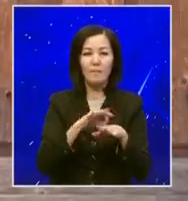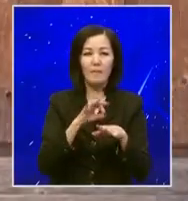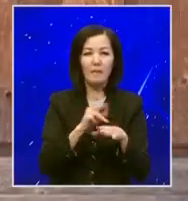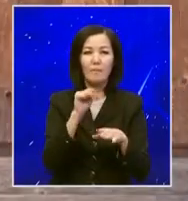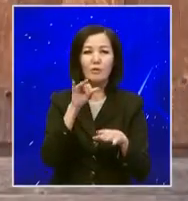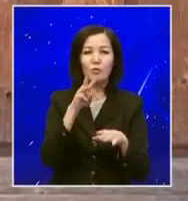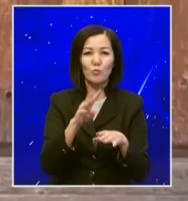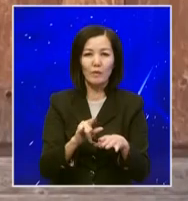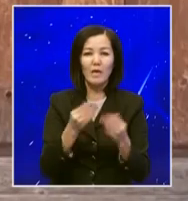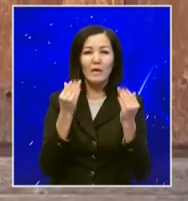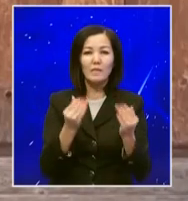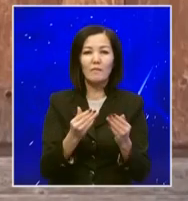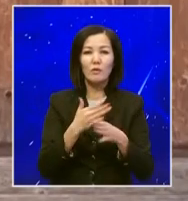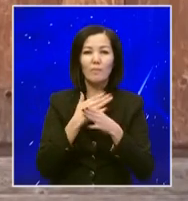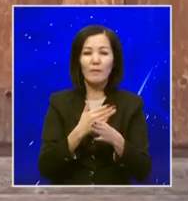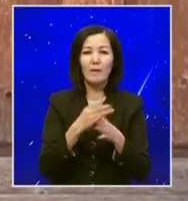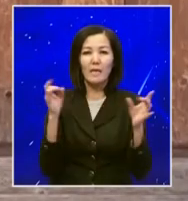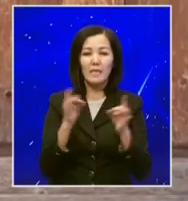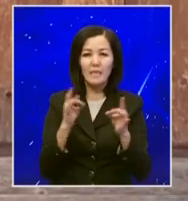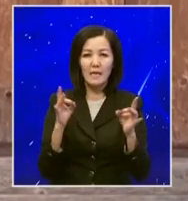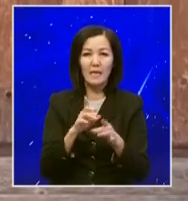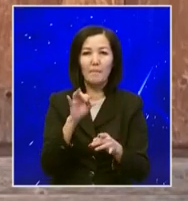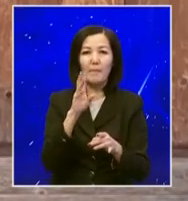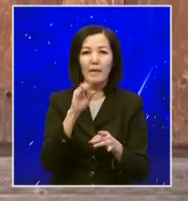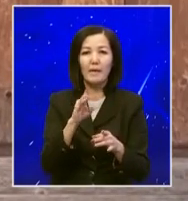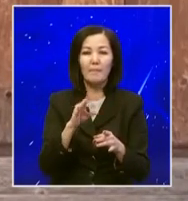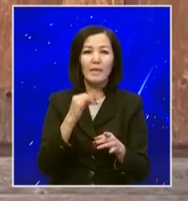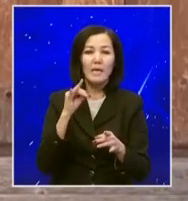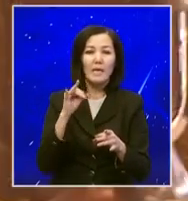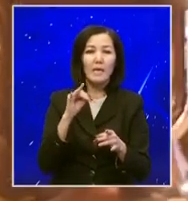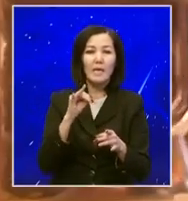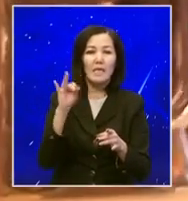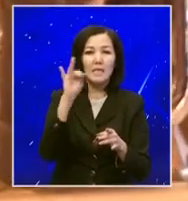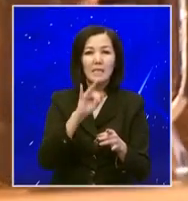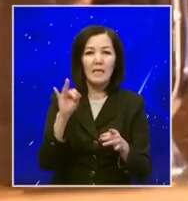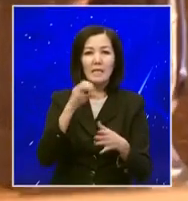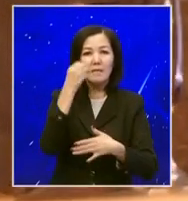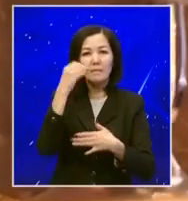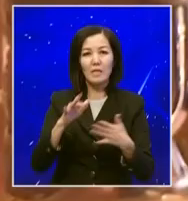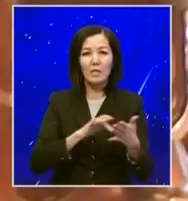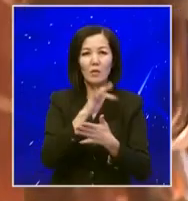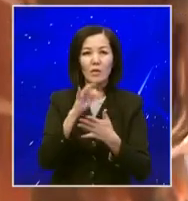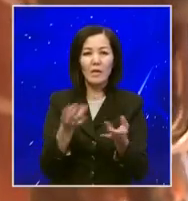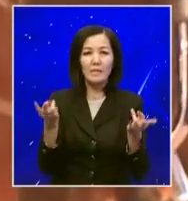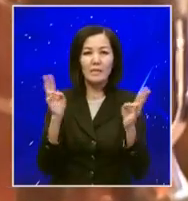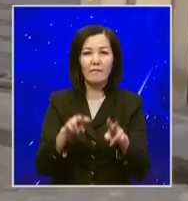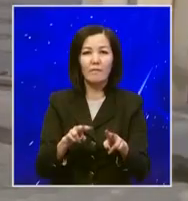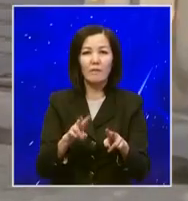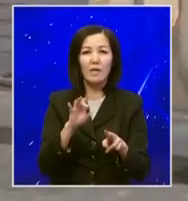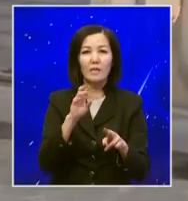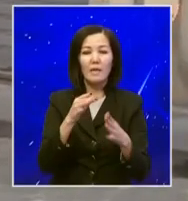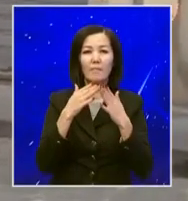эпидемии чумы. Сегодня они помогают ресторанам и барам в историческом центре города оставаться на плаву в